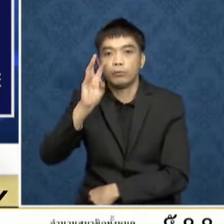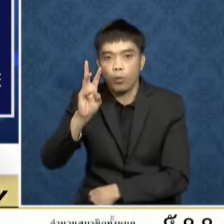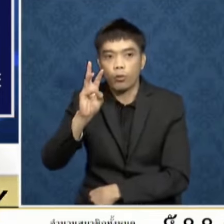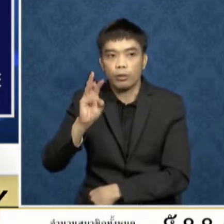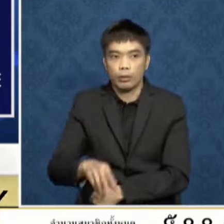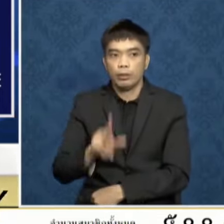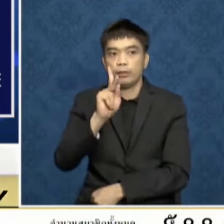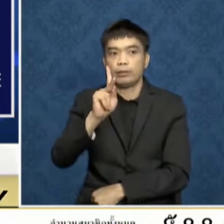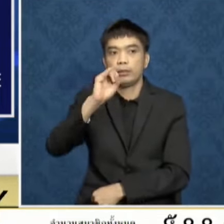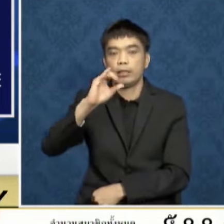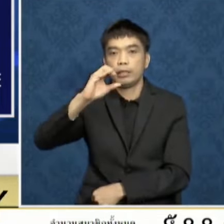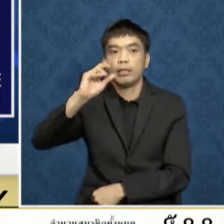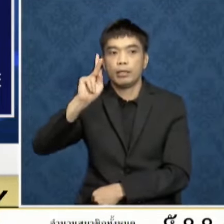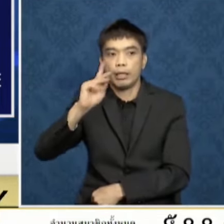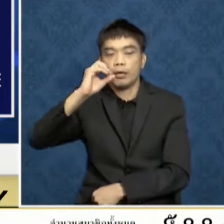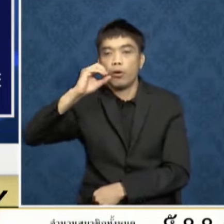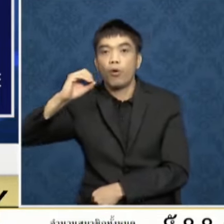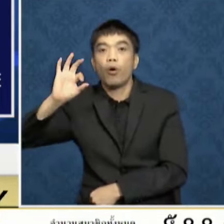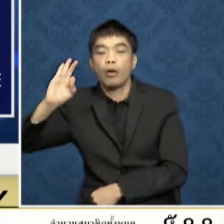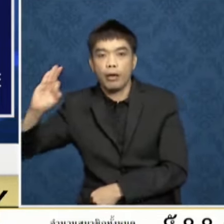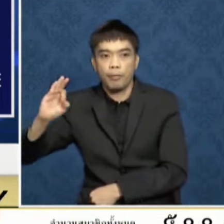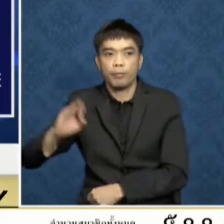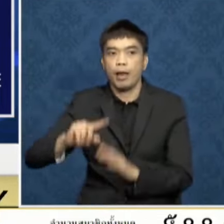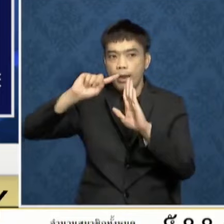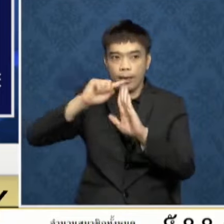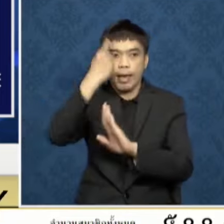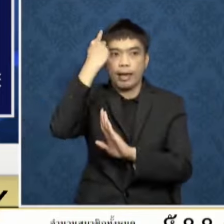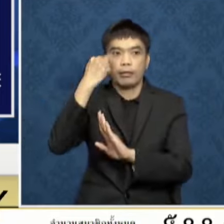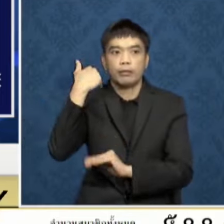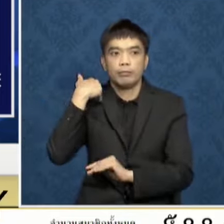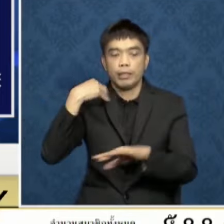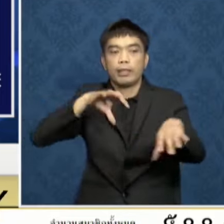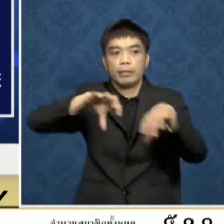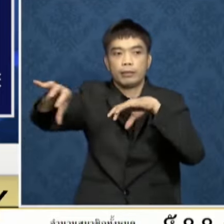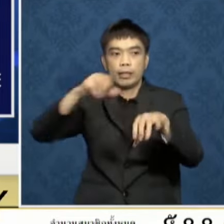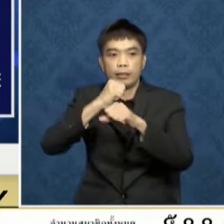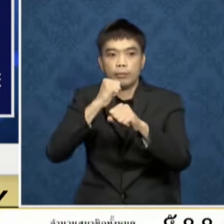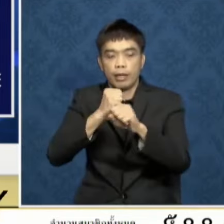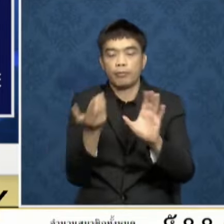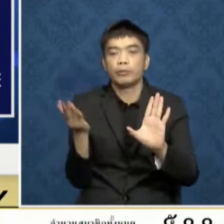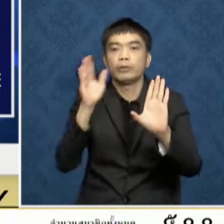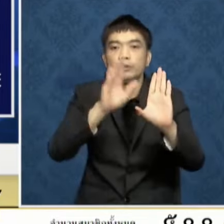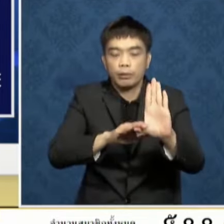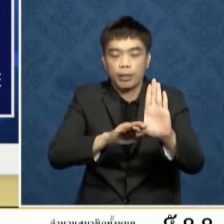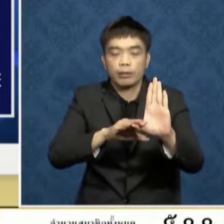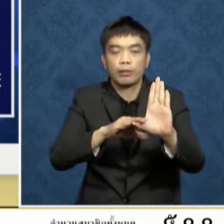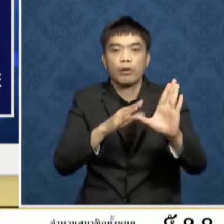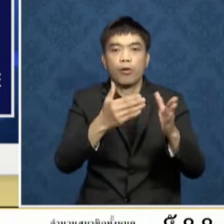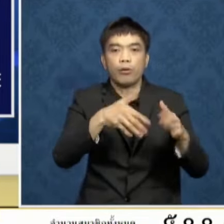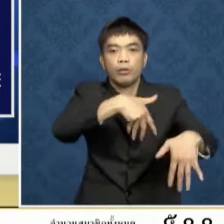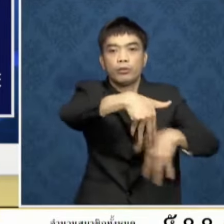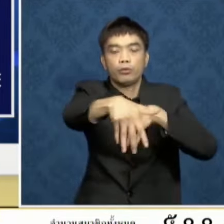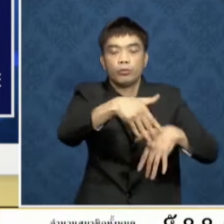100วันแรกนั่นก็คือวันที่ 11มกราคม 2560 7จะจัดให้มีการลงทะเบียนผ่านกองทุนหมู่บ้าน